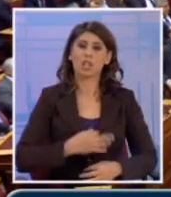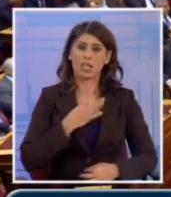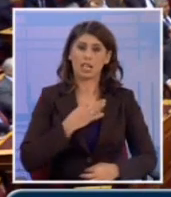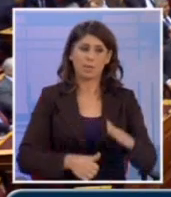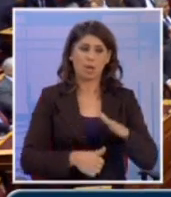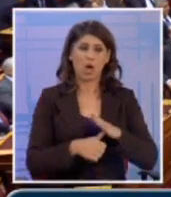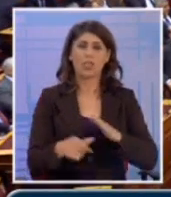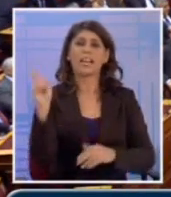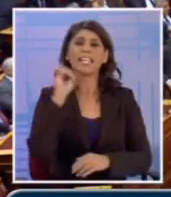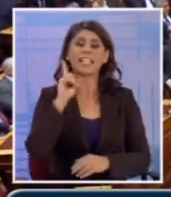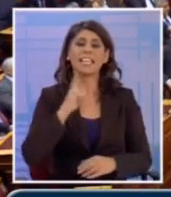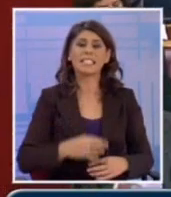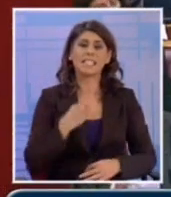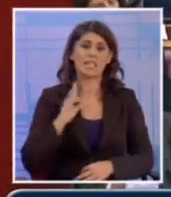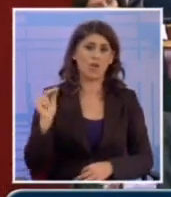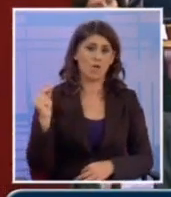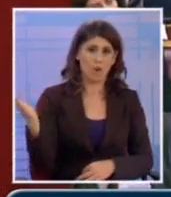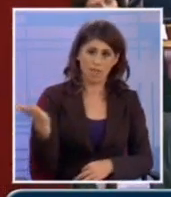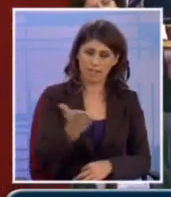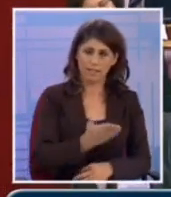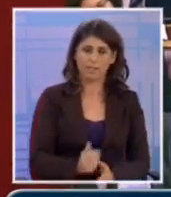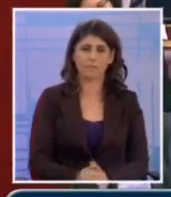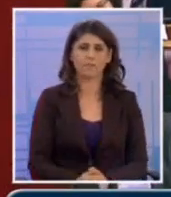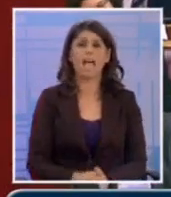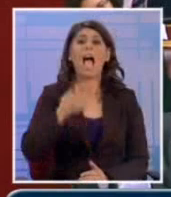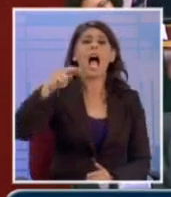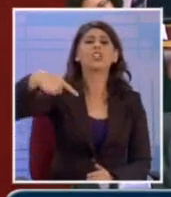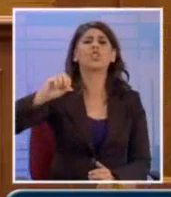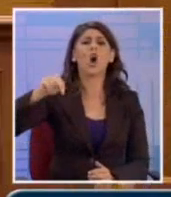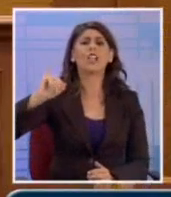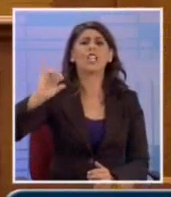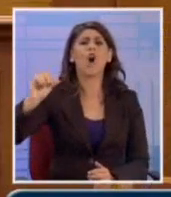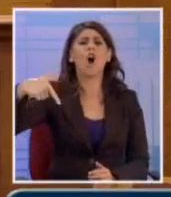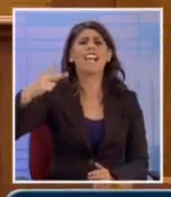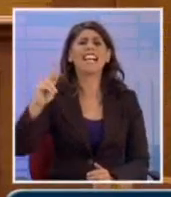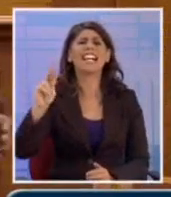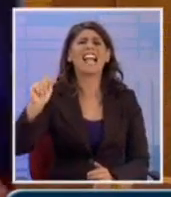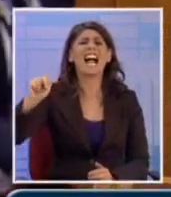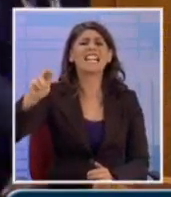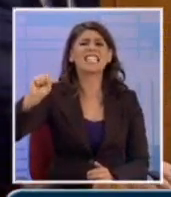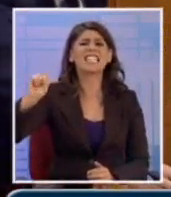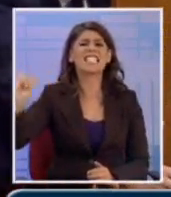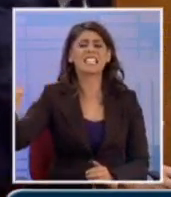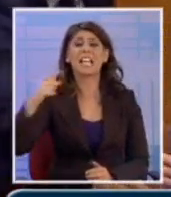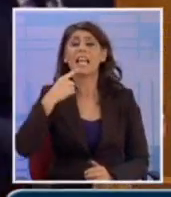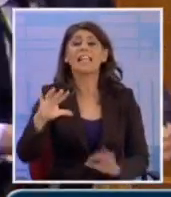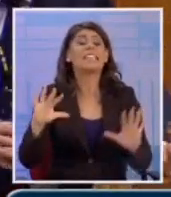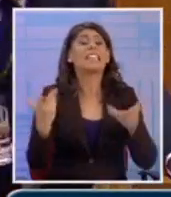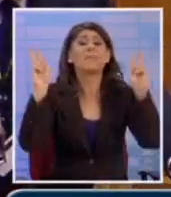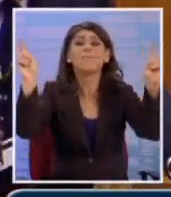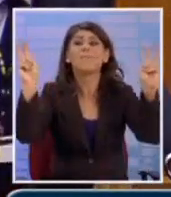Βουλευτές, ο Αντώνιο Γκράμψη έδωσε τον εξής ορισμό, ότι είναι